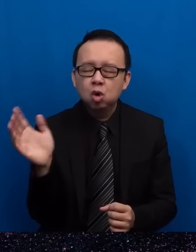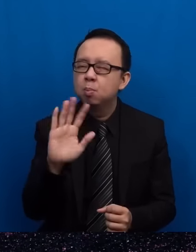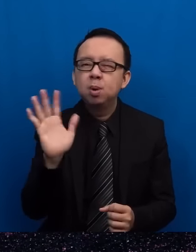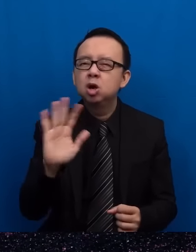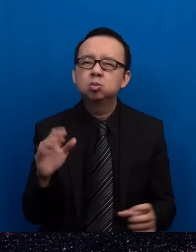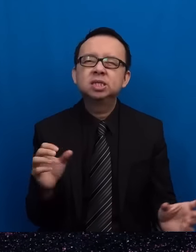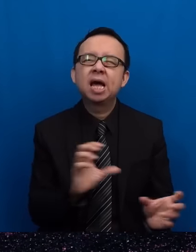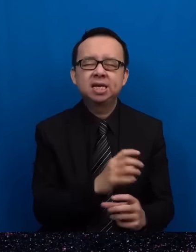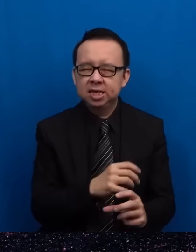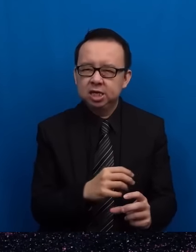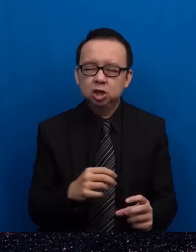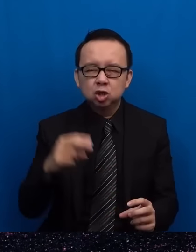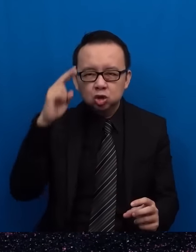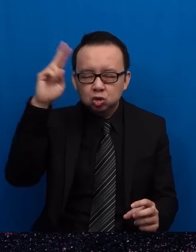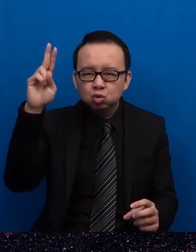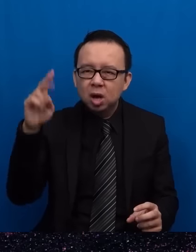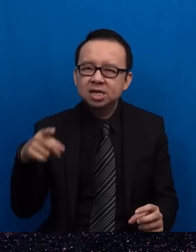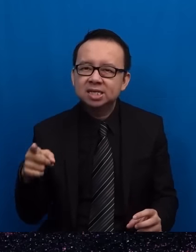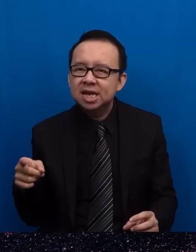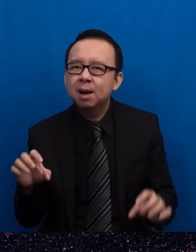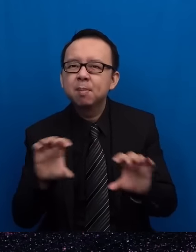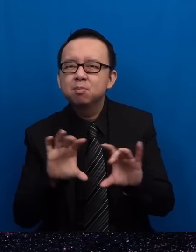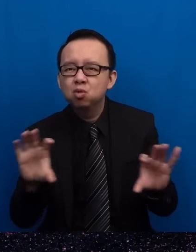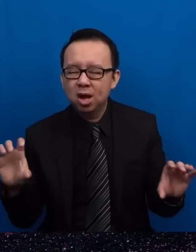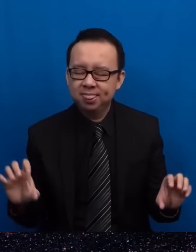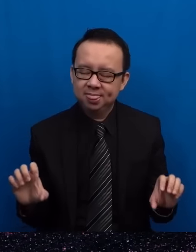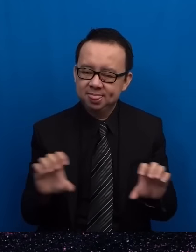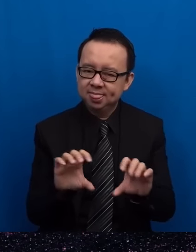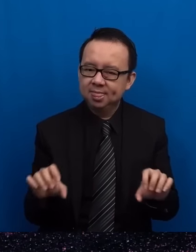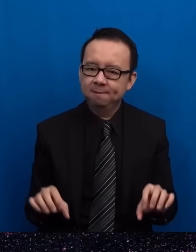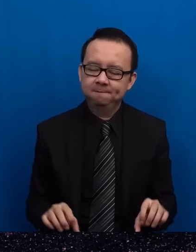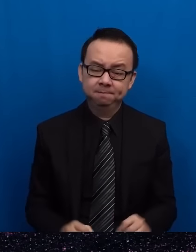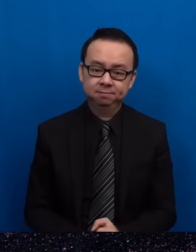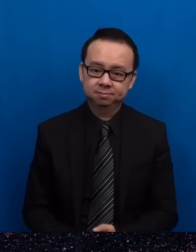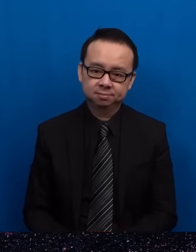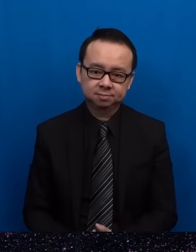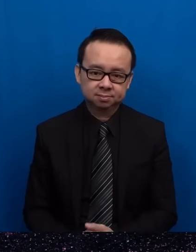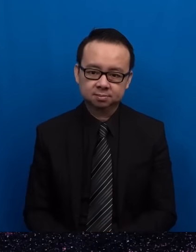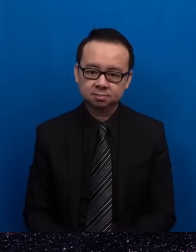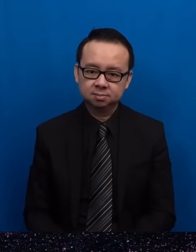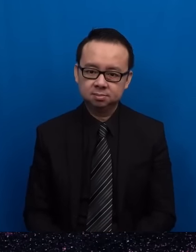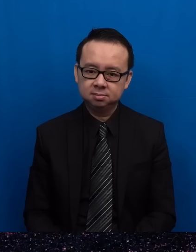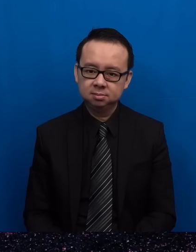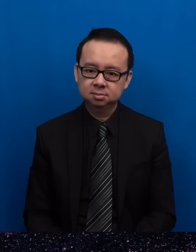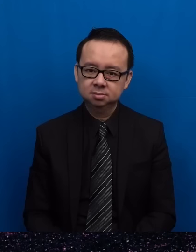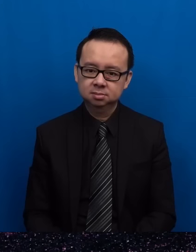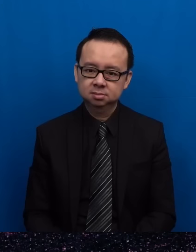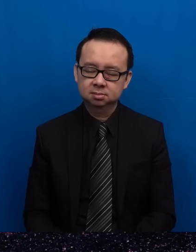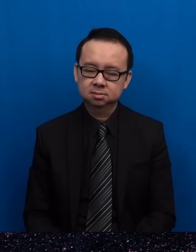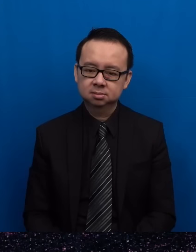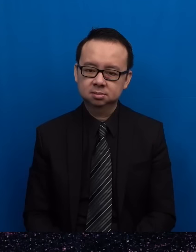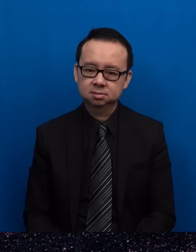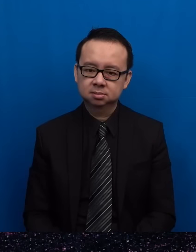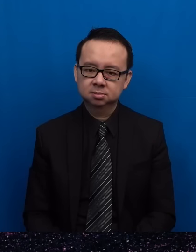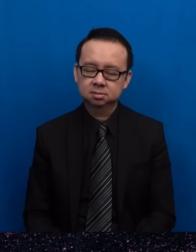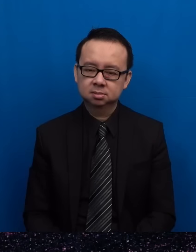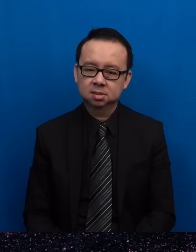sedang meragi. Menunggu dia mengembang, karena itu kembangkan dalam dirimu suatu seni